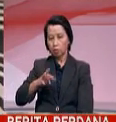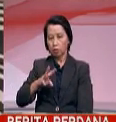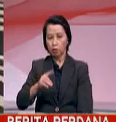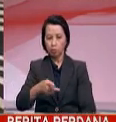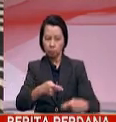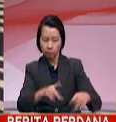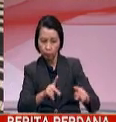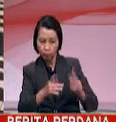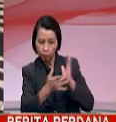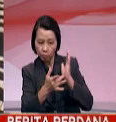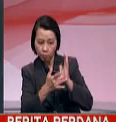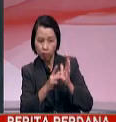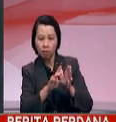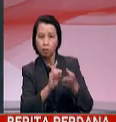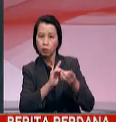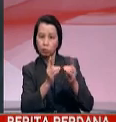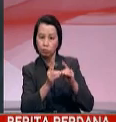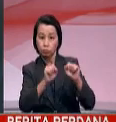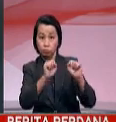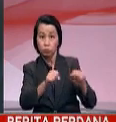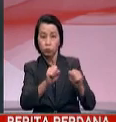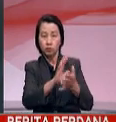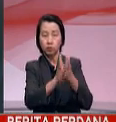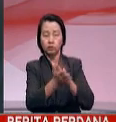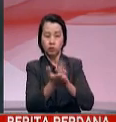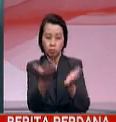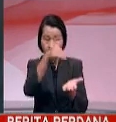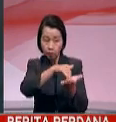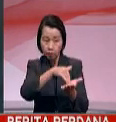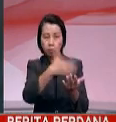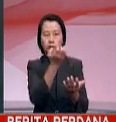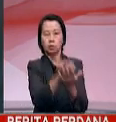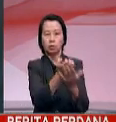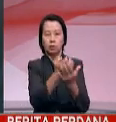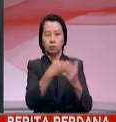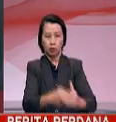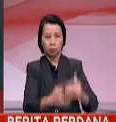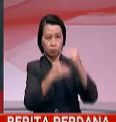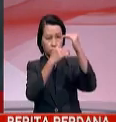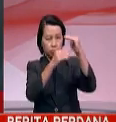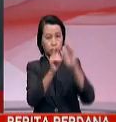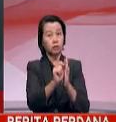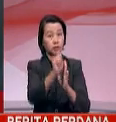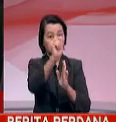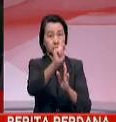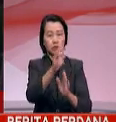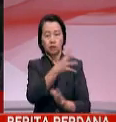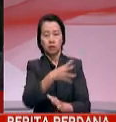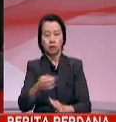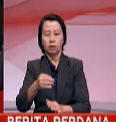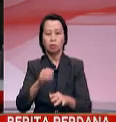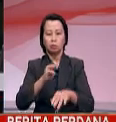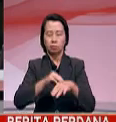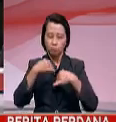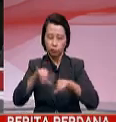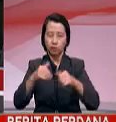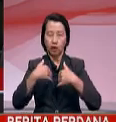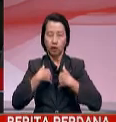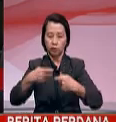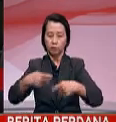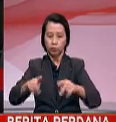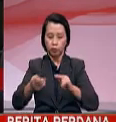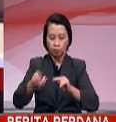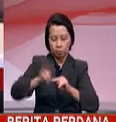potensi teknologi berkenaan berkeupayaan meletakkan semula ekonomi pada kedudukannya. Pun begitu, masih terdapat